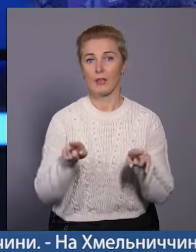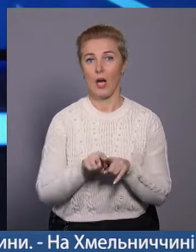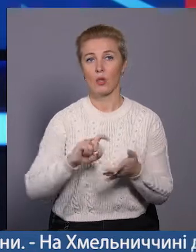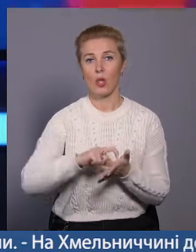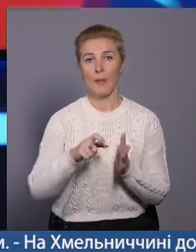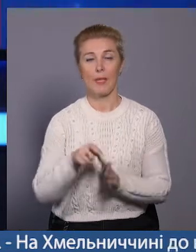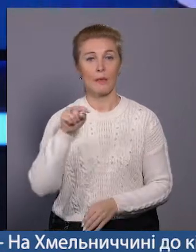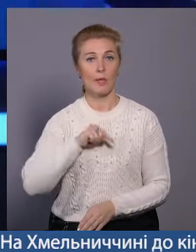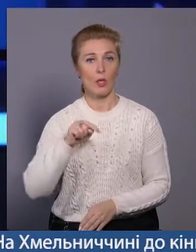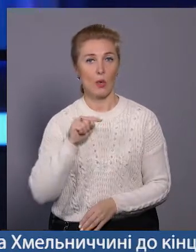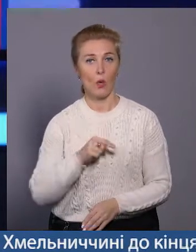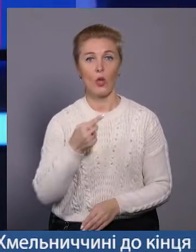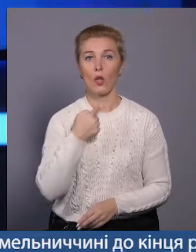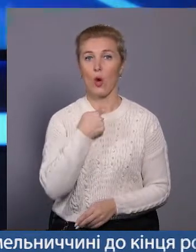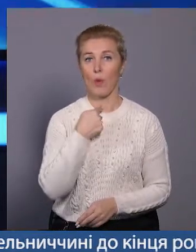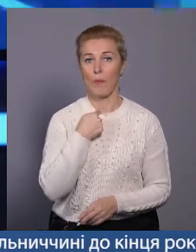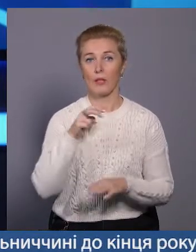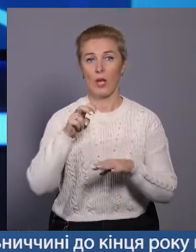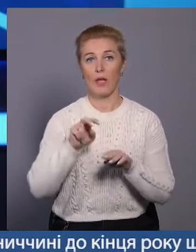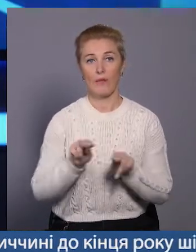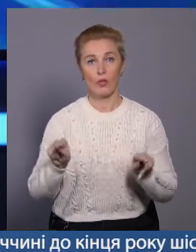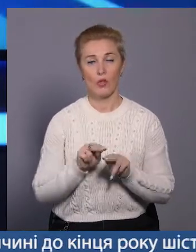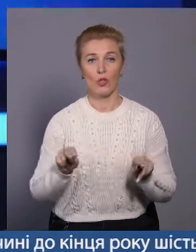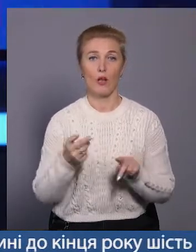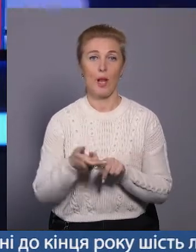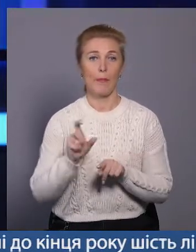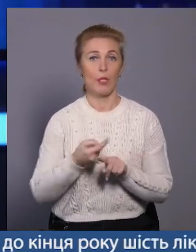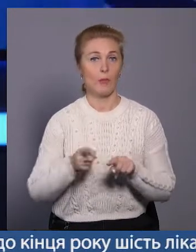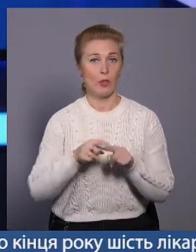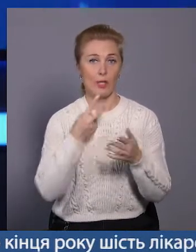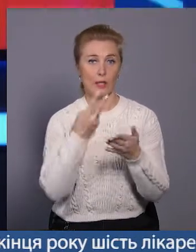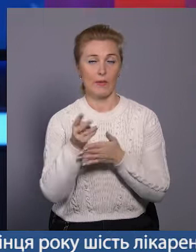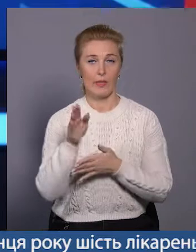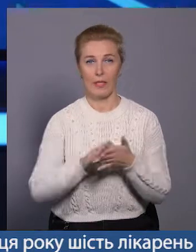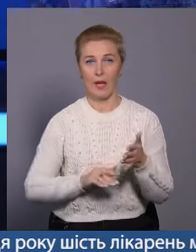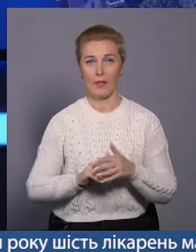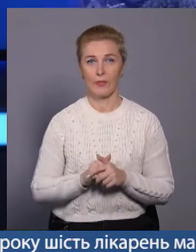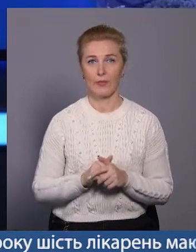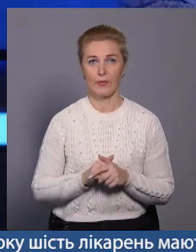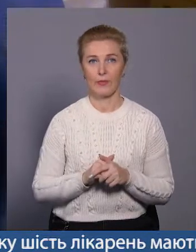кабінети психолога, логопеда та вчителя-дефектолога. Більше про це дивіться у сюжеті Ірини Муляр.